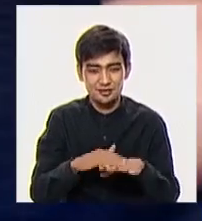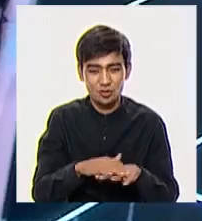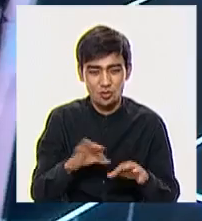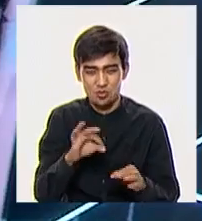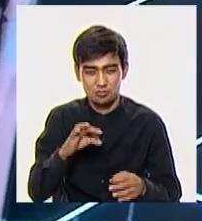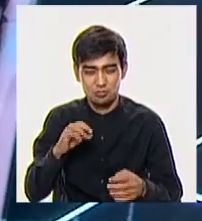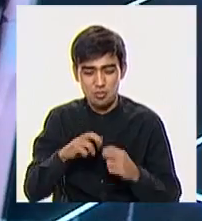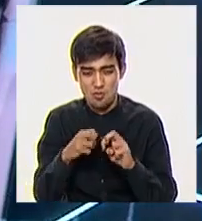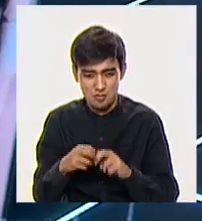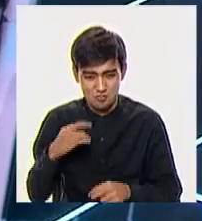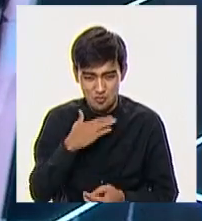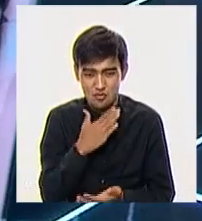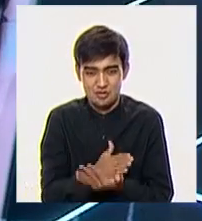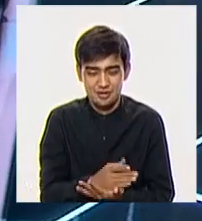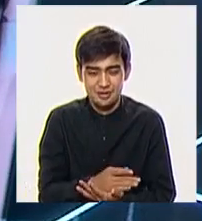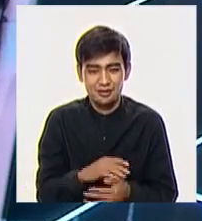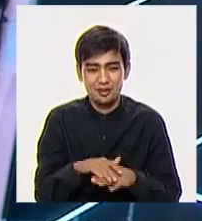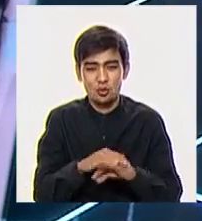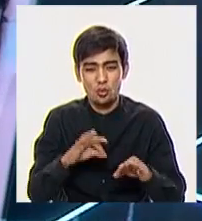қоғамдағы дағдарыс мәселелері,